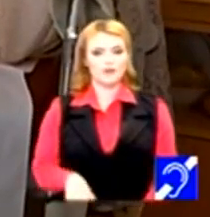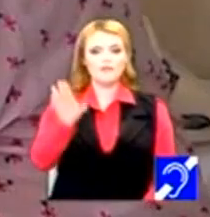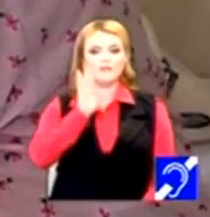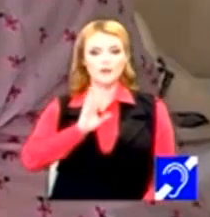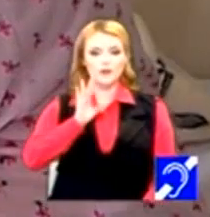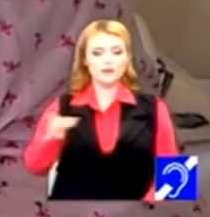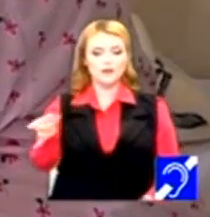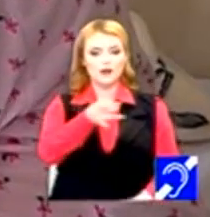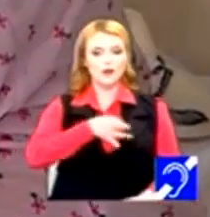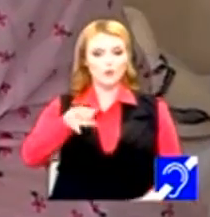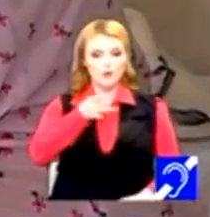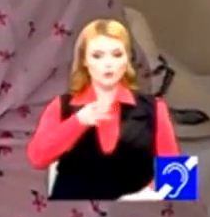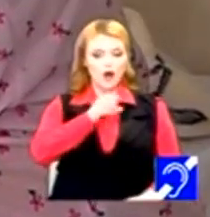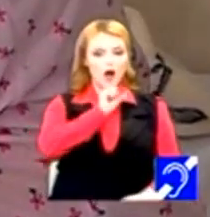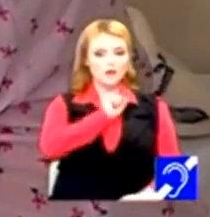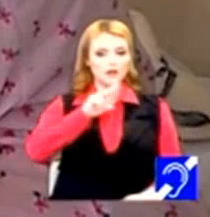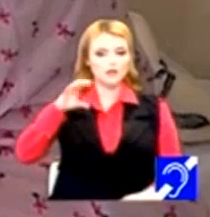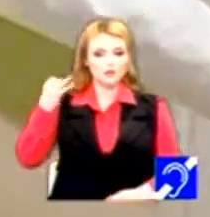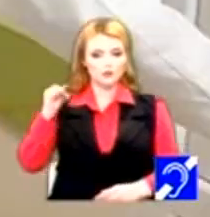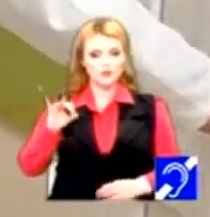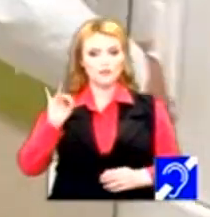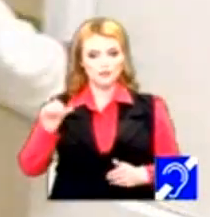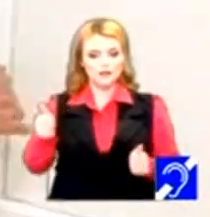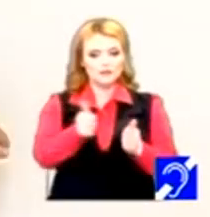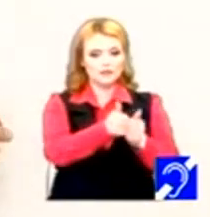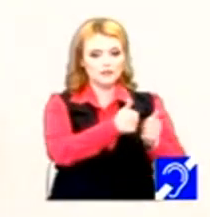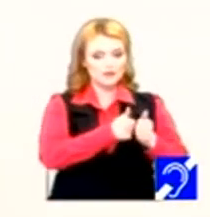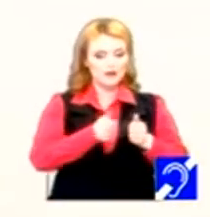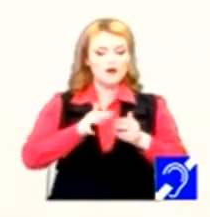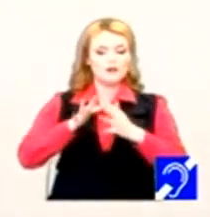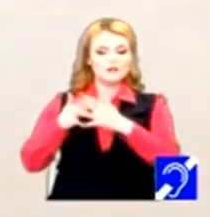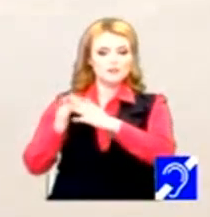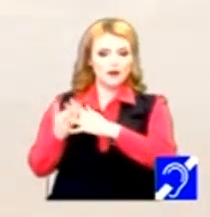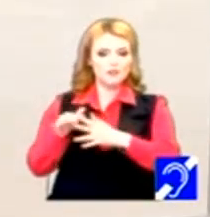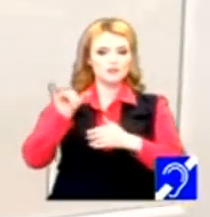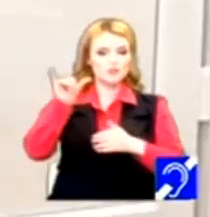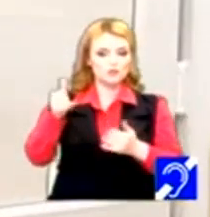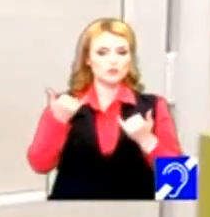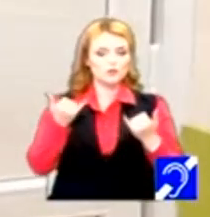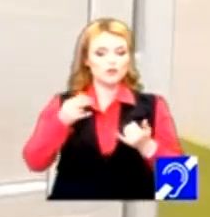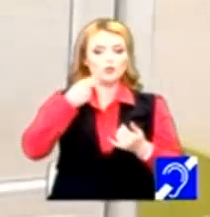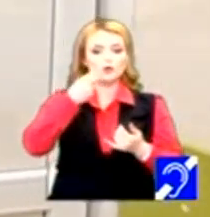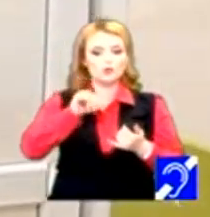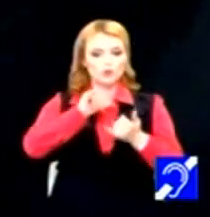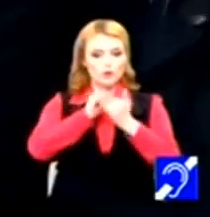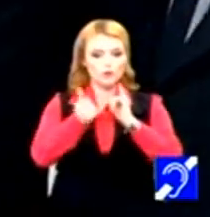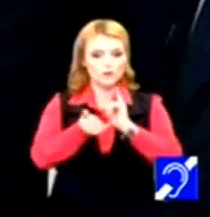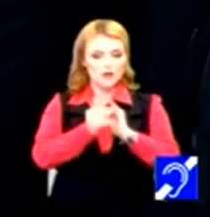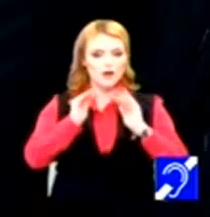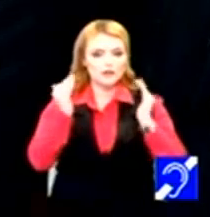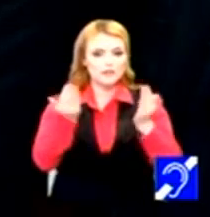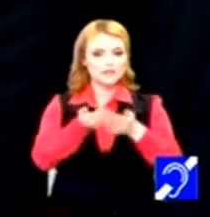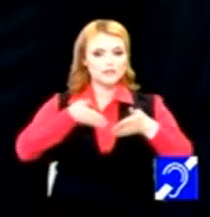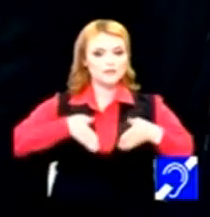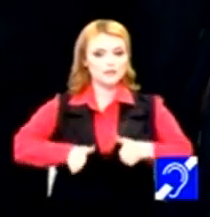Femeile din raionul Aninii Noi, dar și din zonele apropiate și regiunea transnistreană, beneficiază acum de condiții foarte bune la secția de nașteri